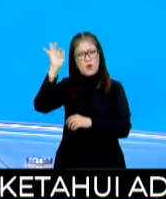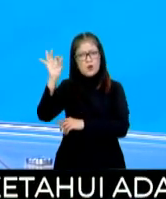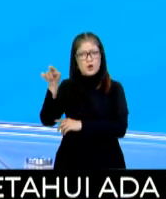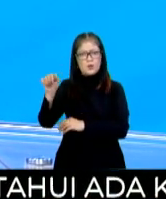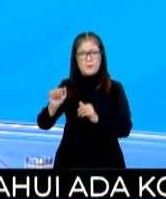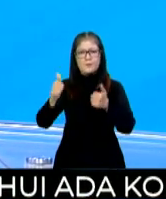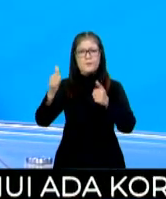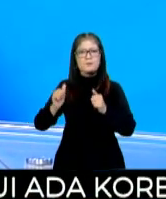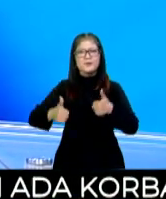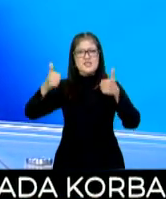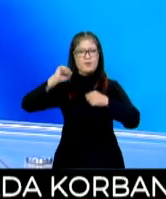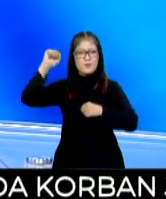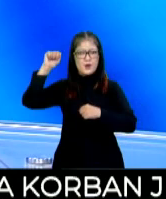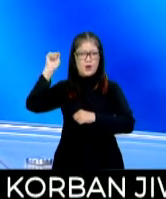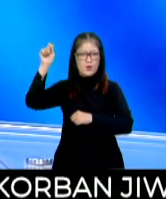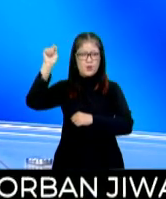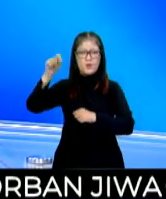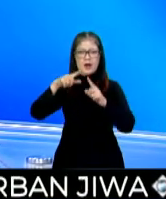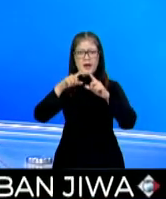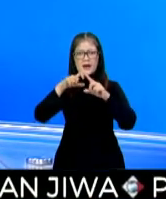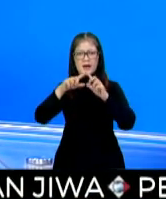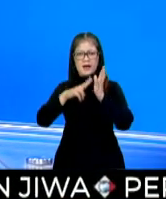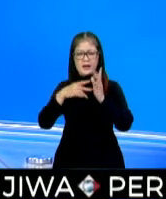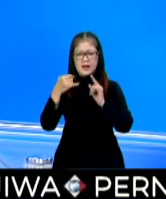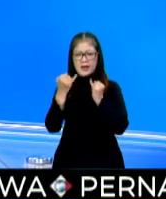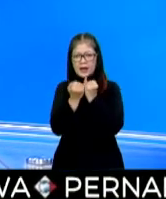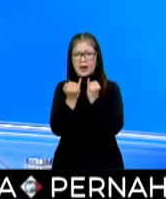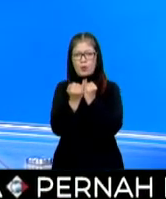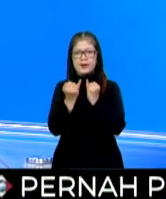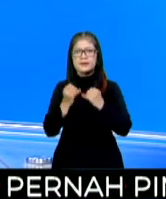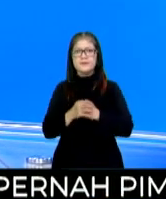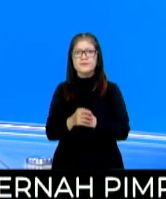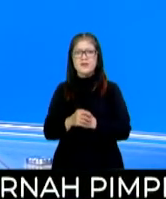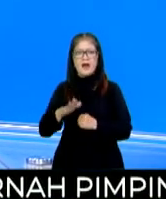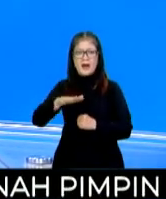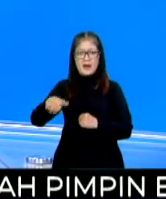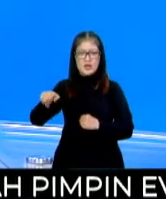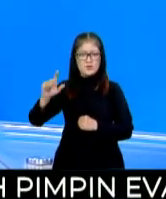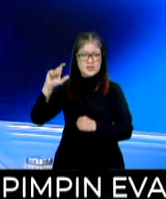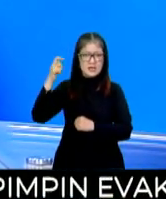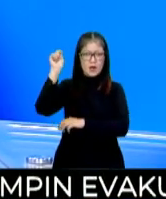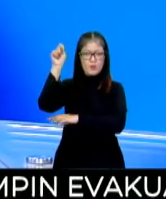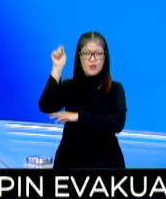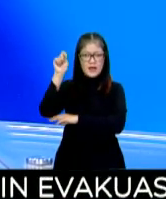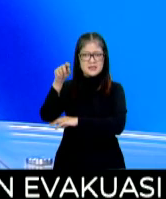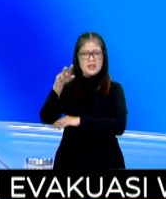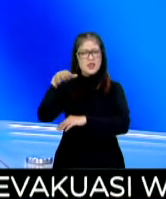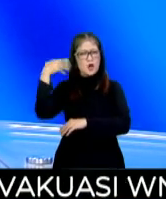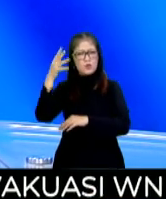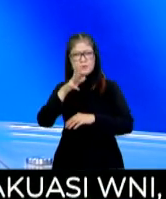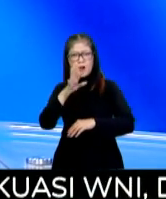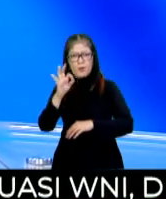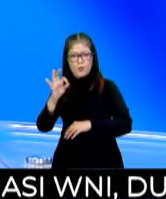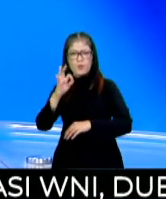menumbangkan pemain ranking 1 dunia, Akane Yamaguchi. Anak dari legenda bulu tangkis nasional era 90-an, yakni Zelin Resiana dan